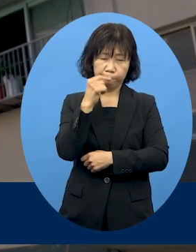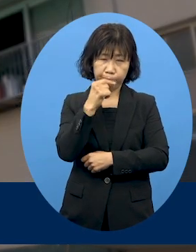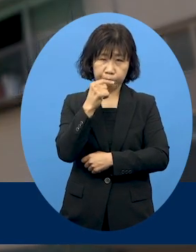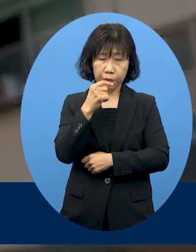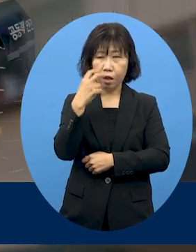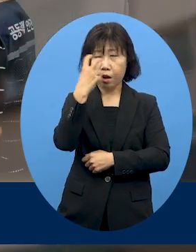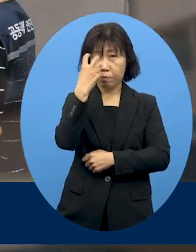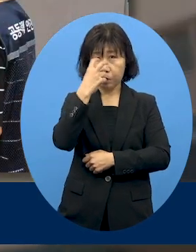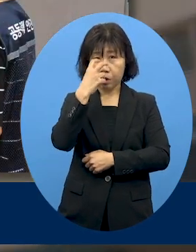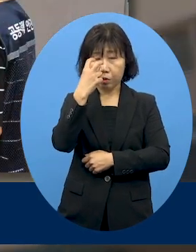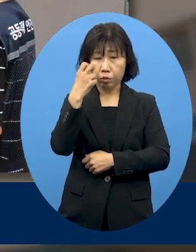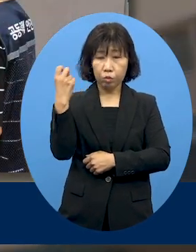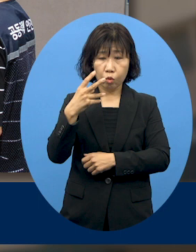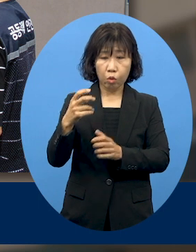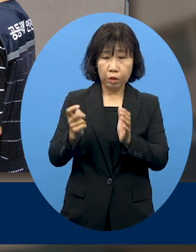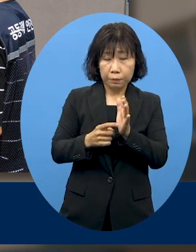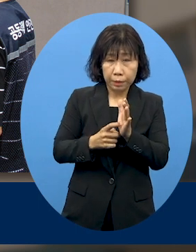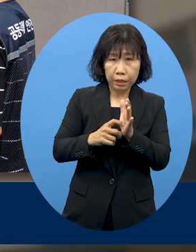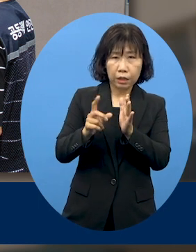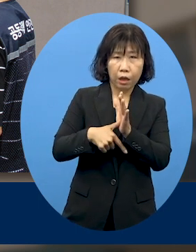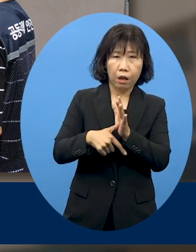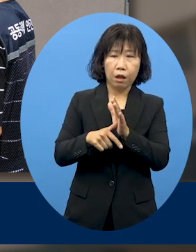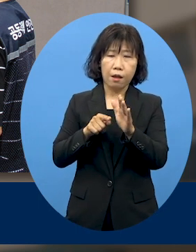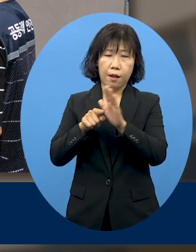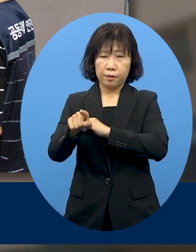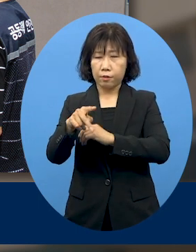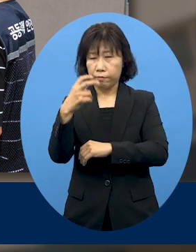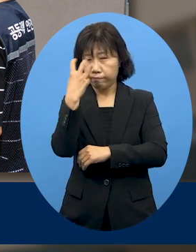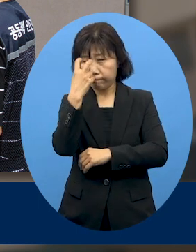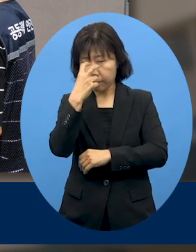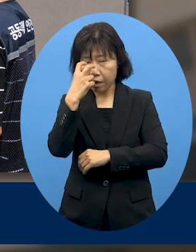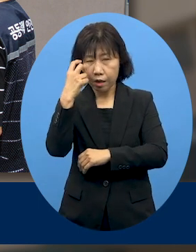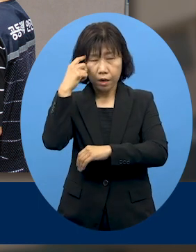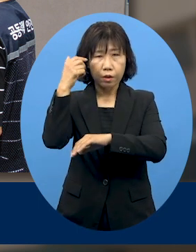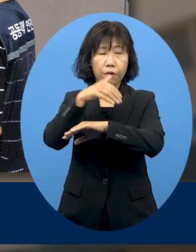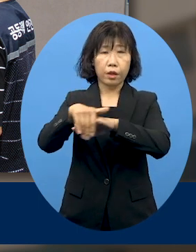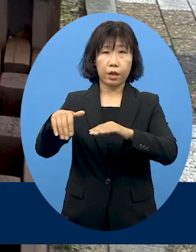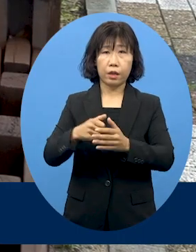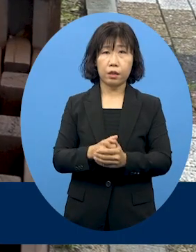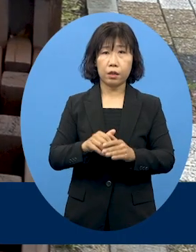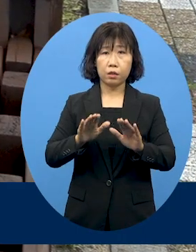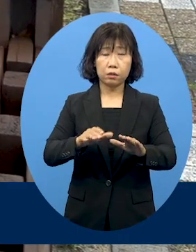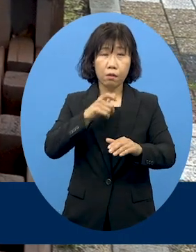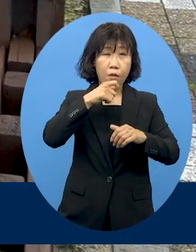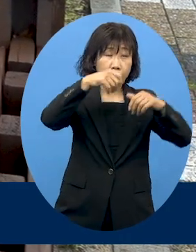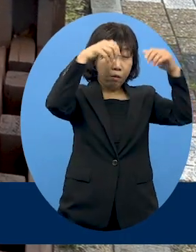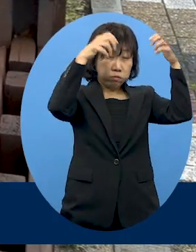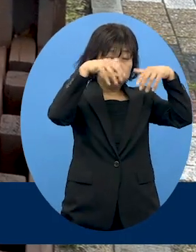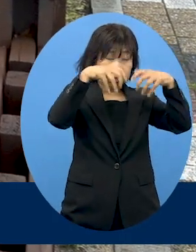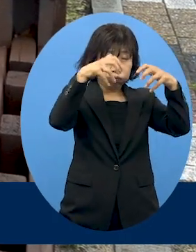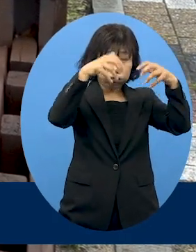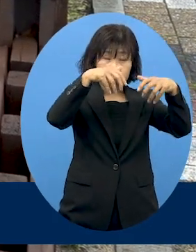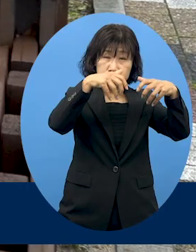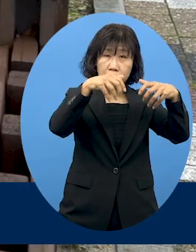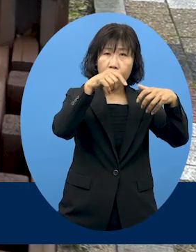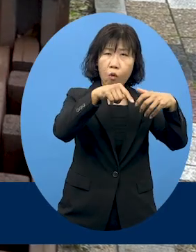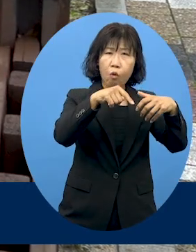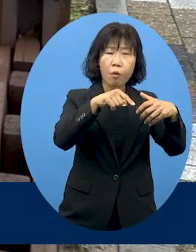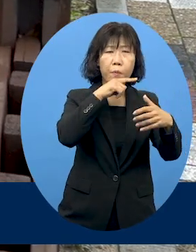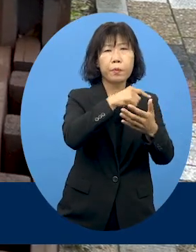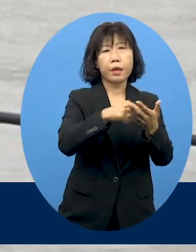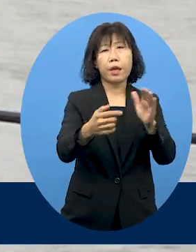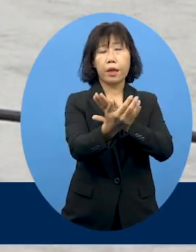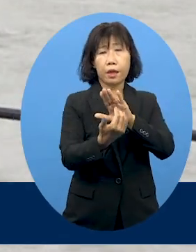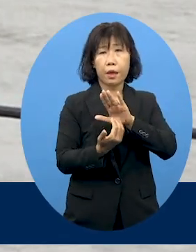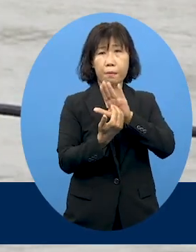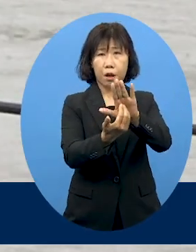점검 수준의 안전 점검과 함께 유사시 긴급 점검을 실시하고 있습니다 올 여름 유리 없는 최장기 장마로 인한